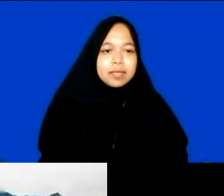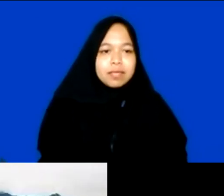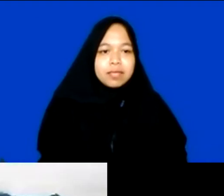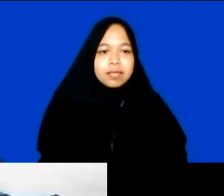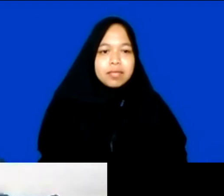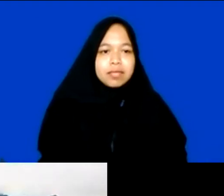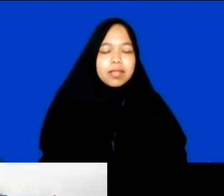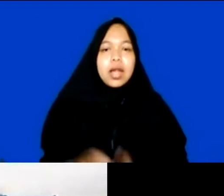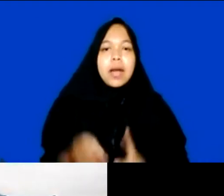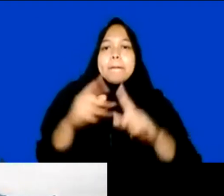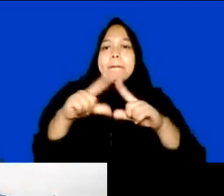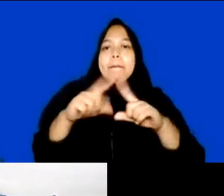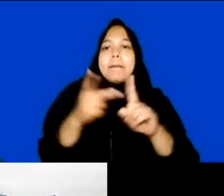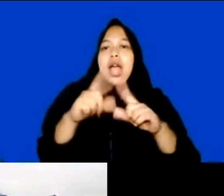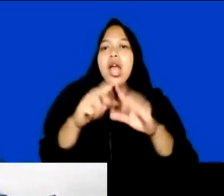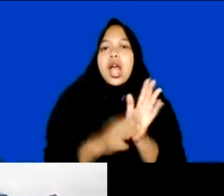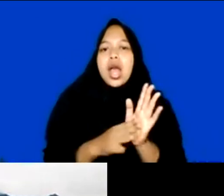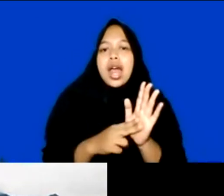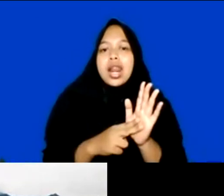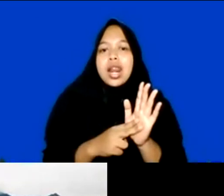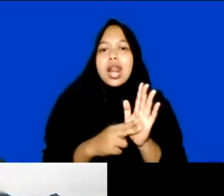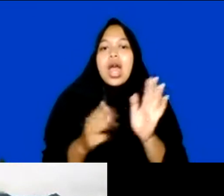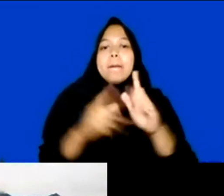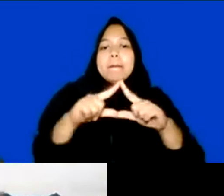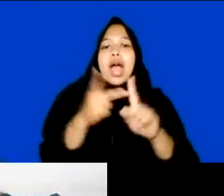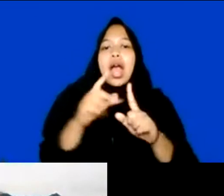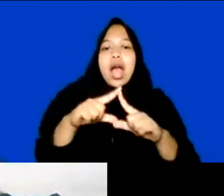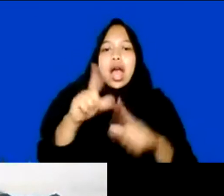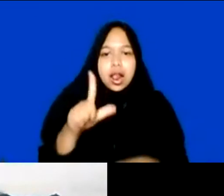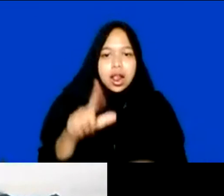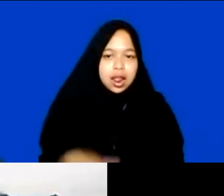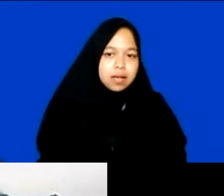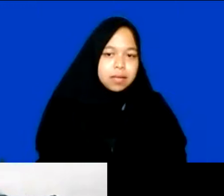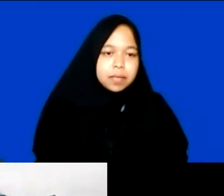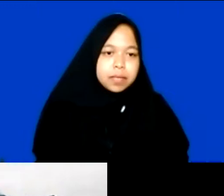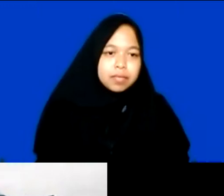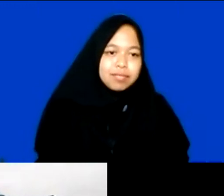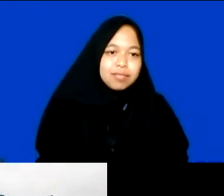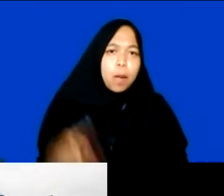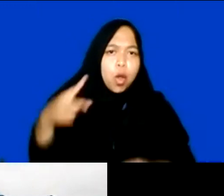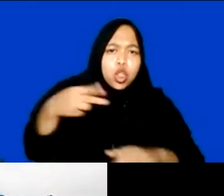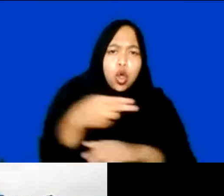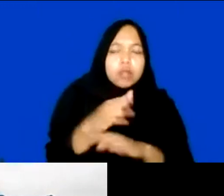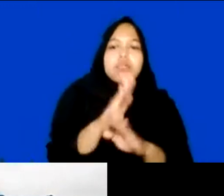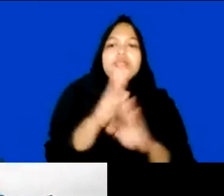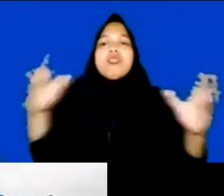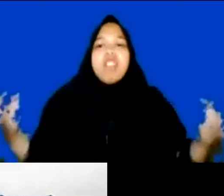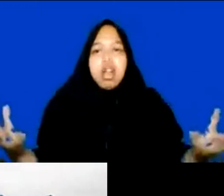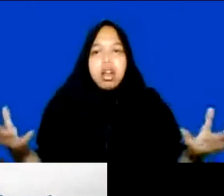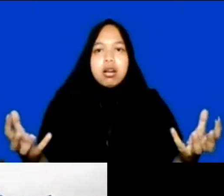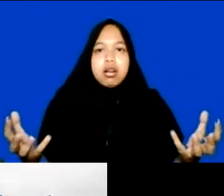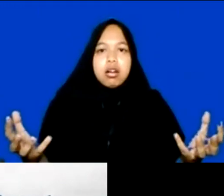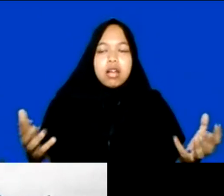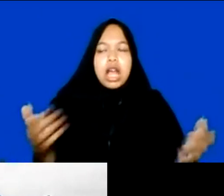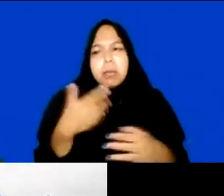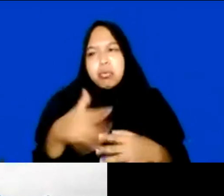bahannya mahal kayak gitu kan, suka kadang-kadang ketika ada bahan yang pas di potongannya gede dan dia kebuang banyak banget gitu, kayak ya